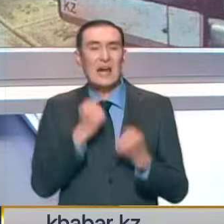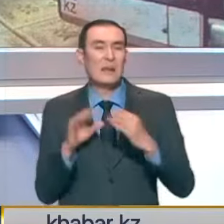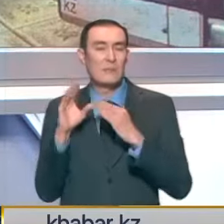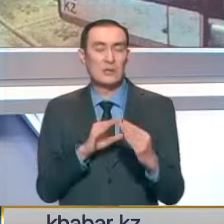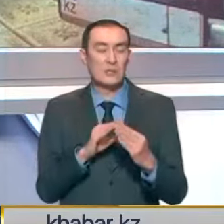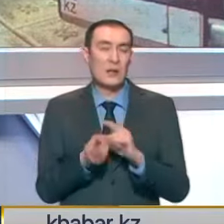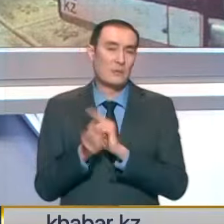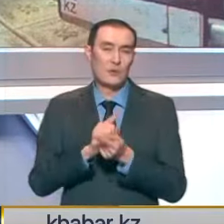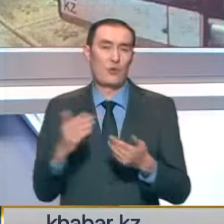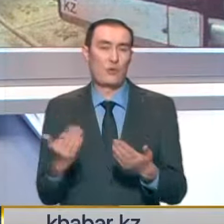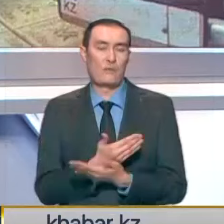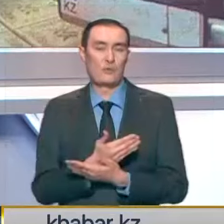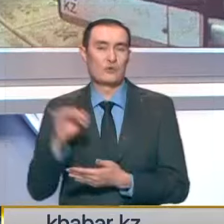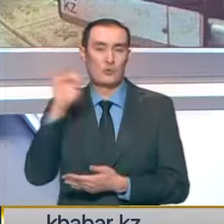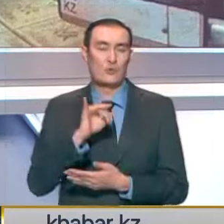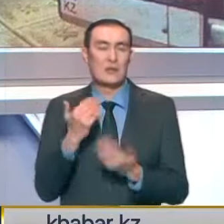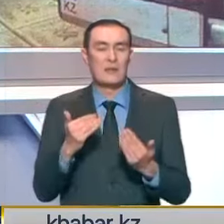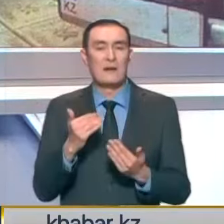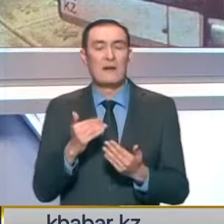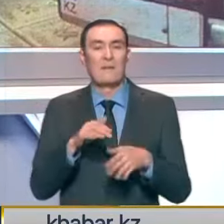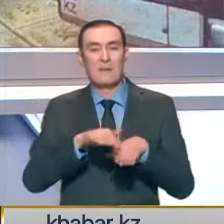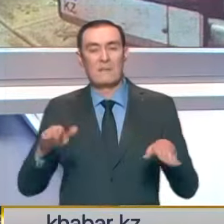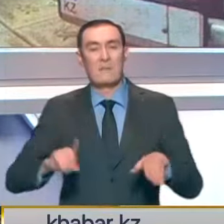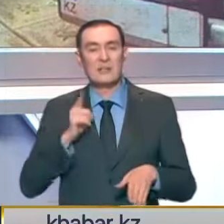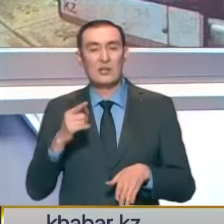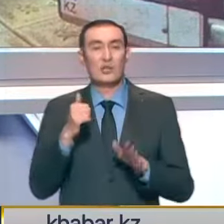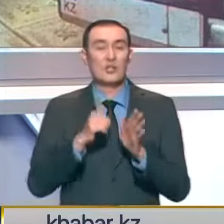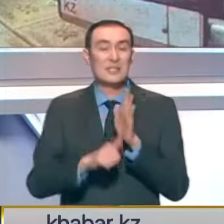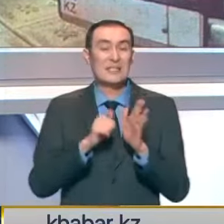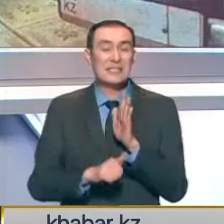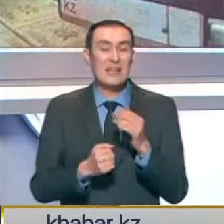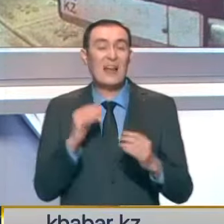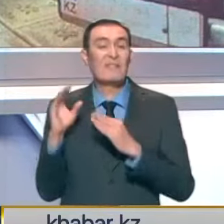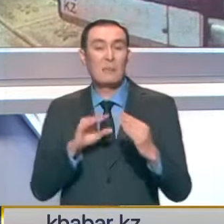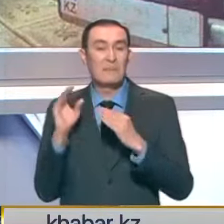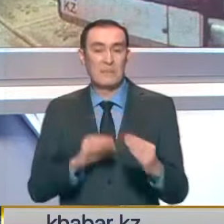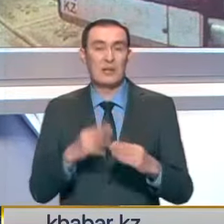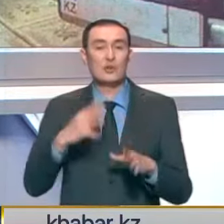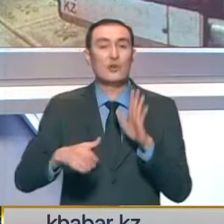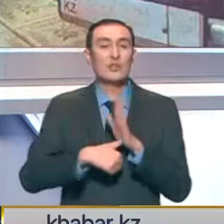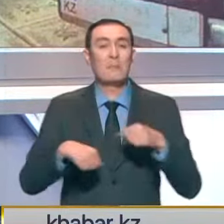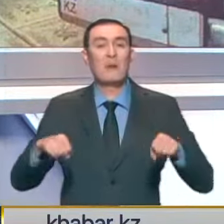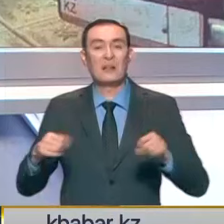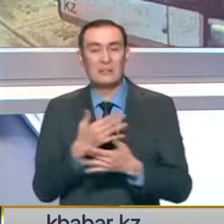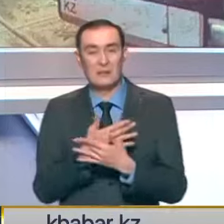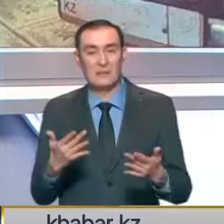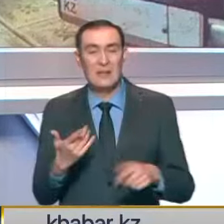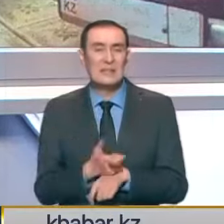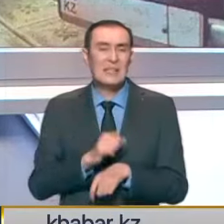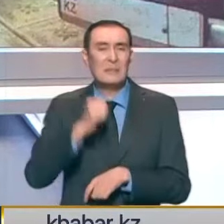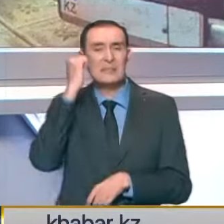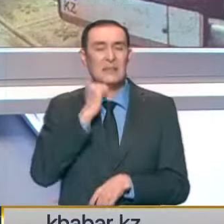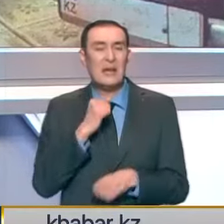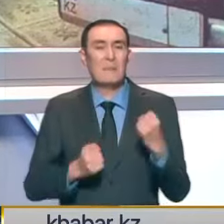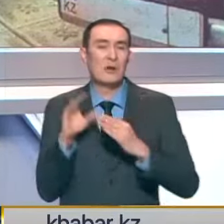машины обретают новую жизнь. Сейчас в ретро-парке мастера, о котором мы вам далее расскажем, 60 автомобилей и 46 мотоциклов. А самые